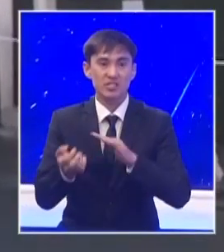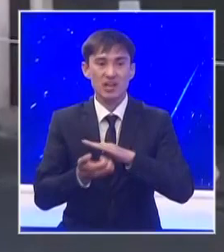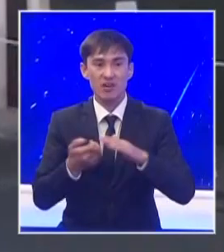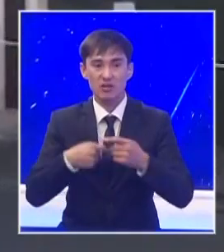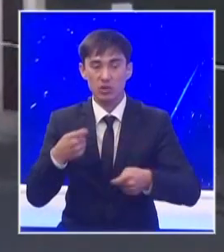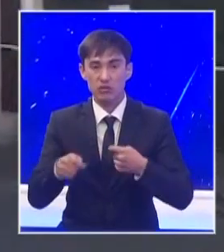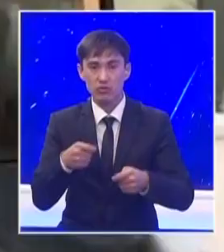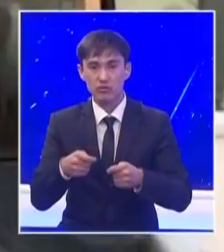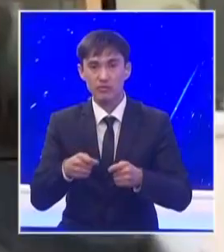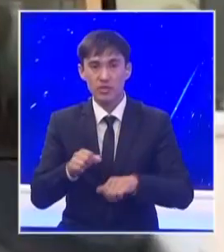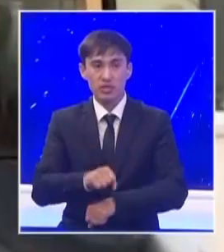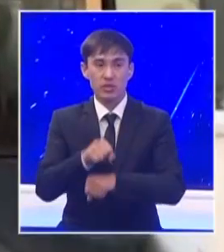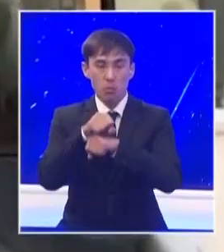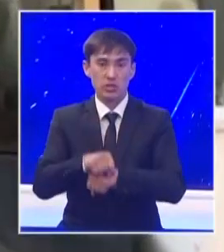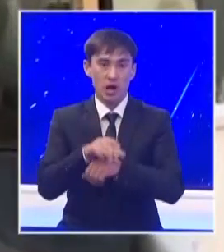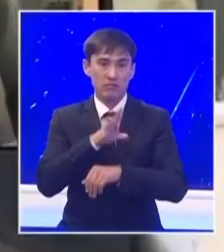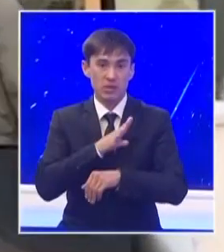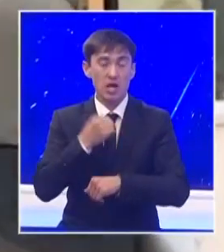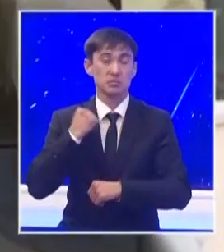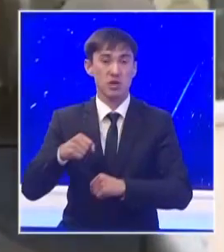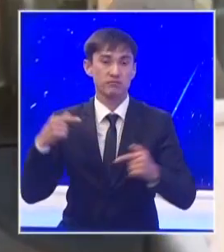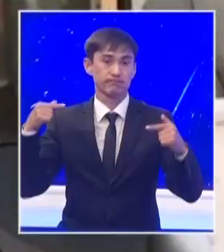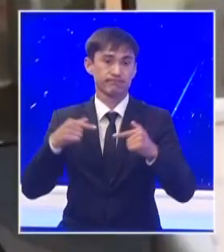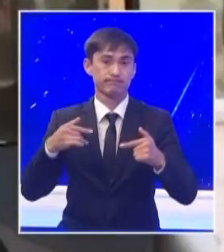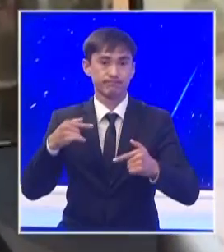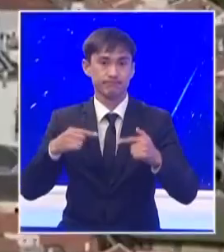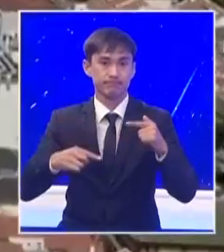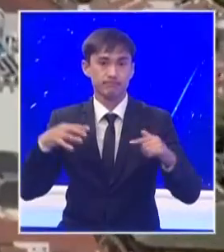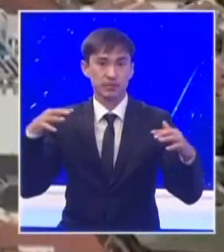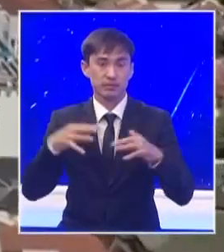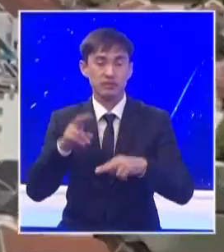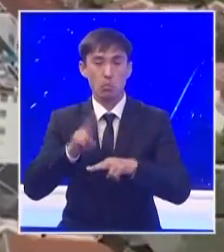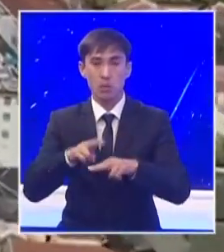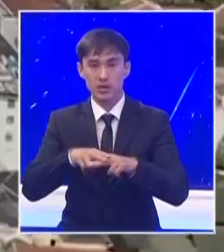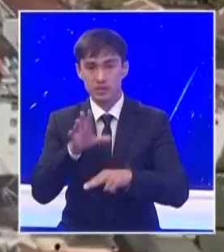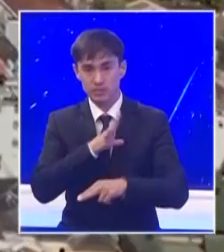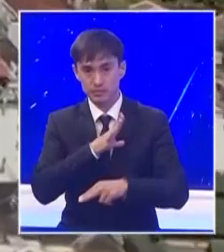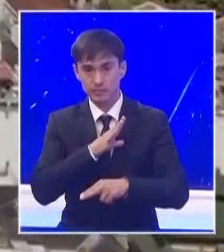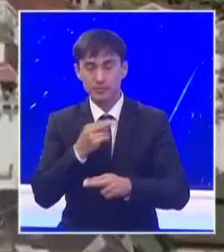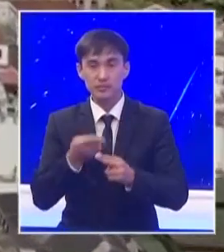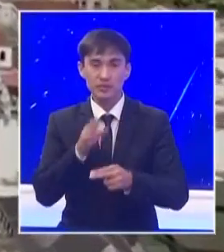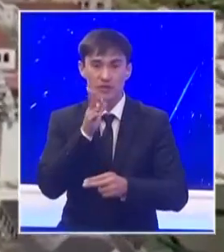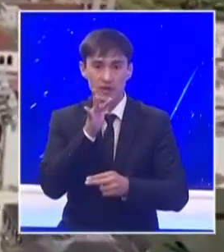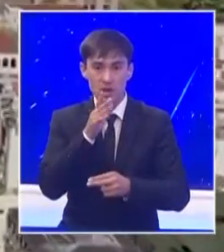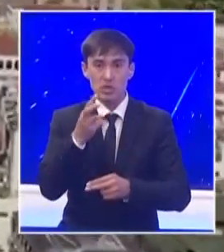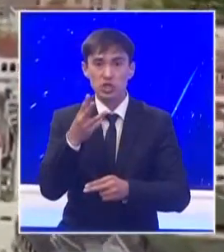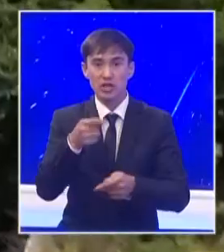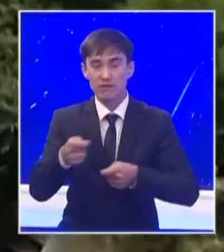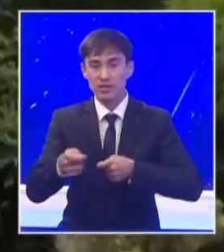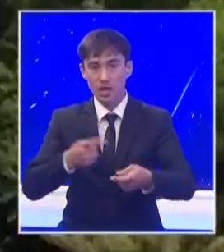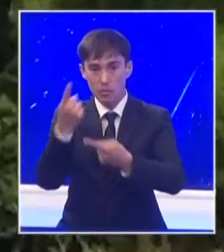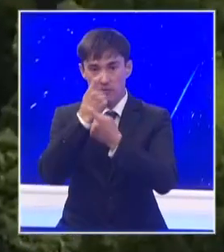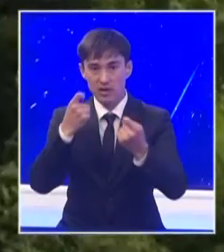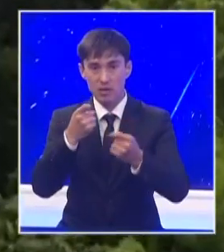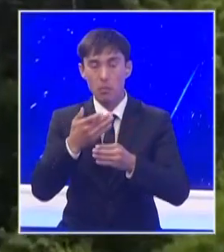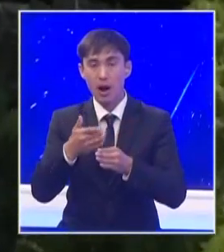домашние акции протеста, а самые смелые из них вступали в неравное противостояние с полицией. В В данное время власти Шанхая объявили о